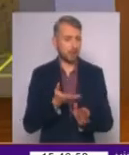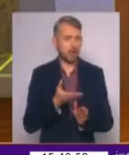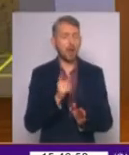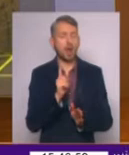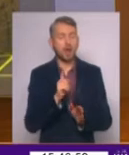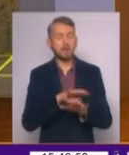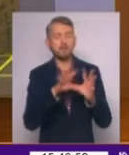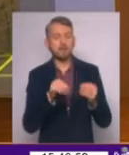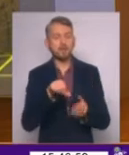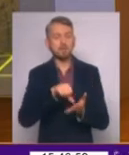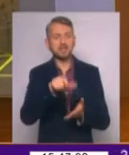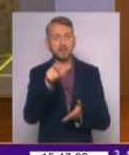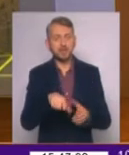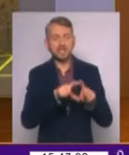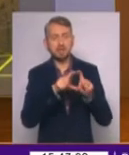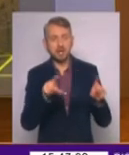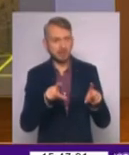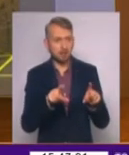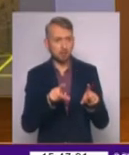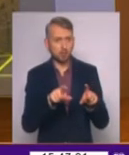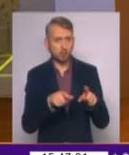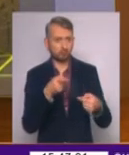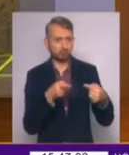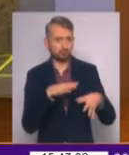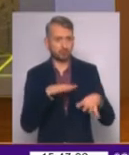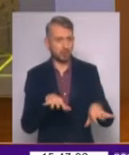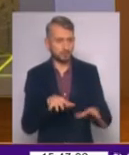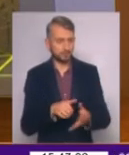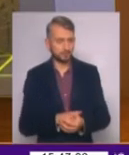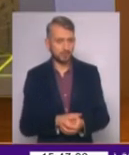принципі, представник департаменту особливо це і не заперечував.